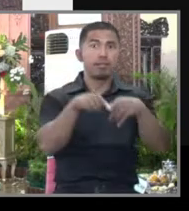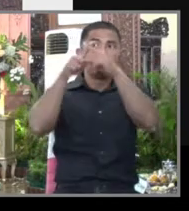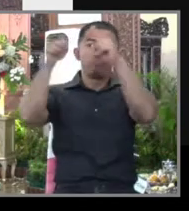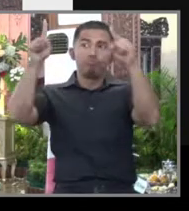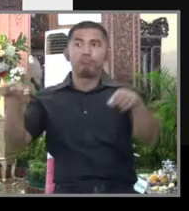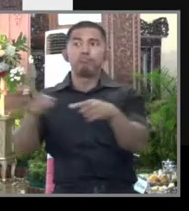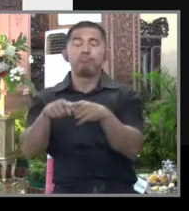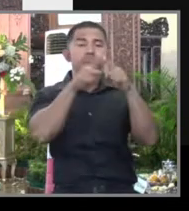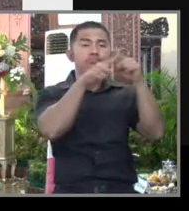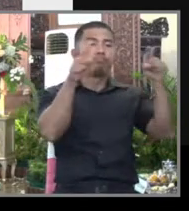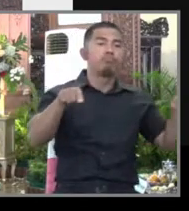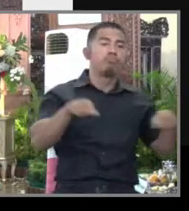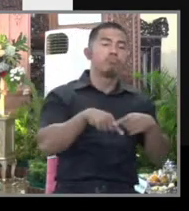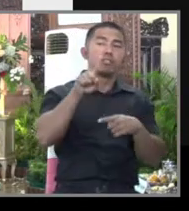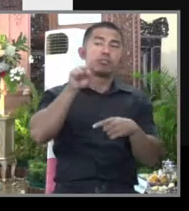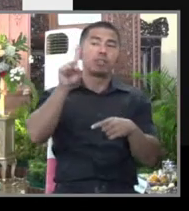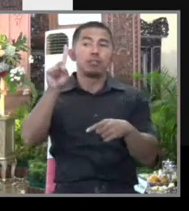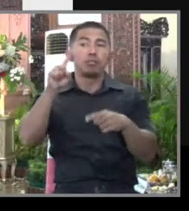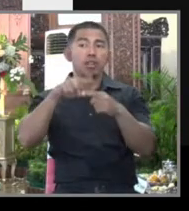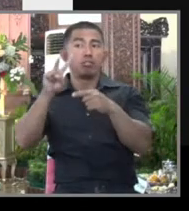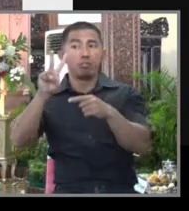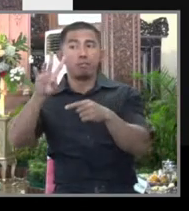difungsikan 1x24 jam